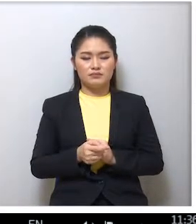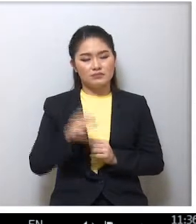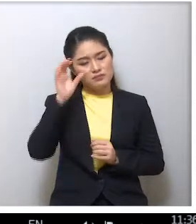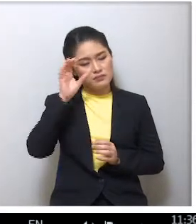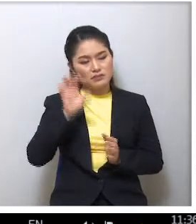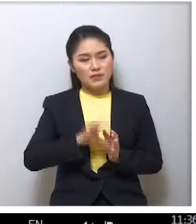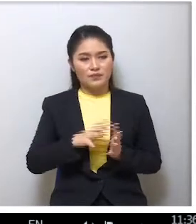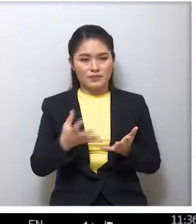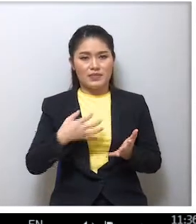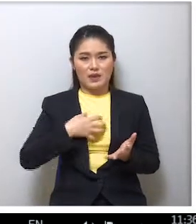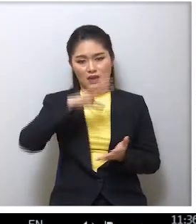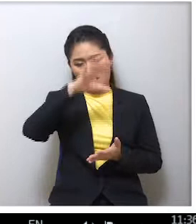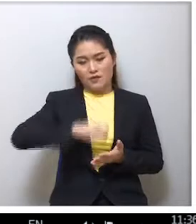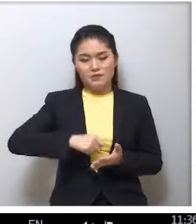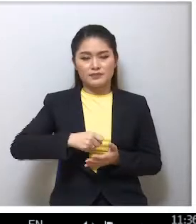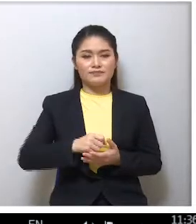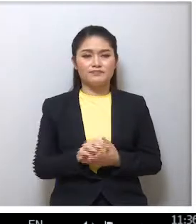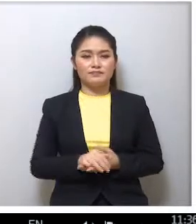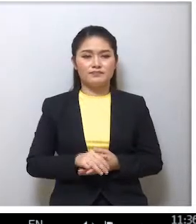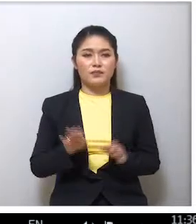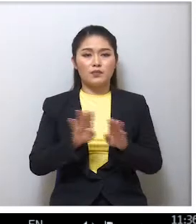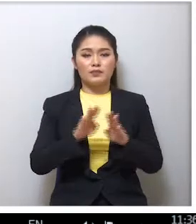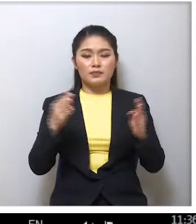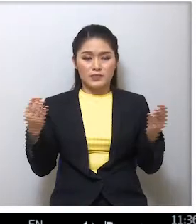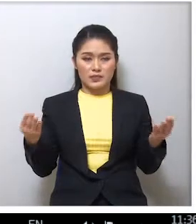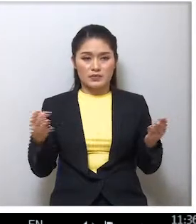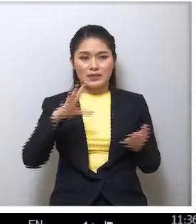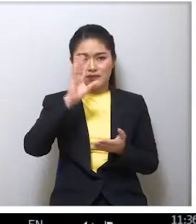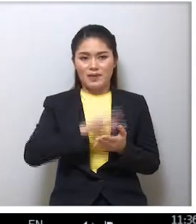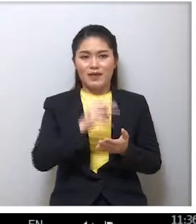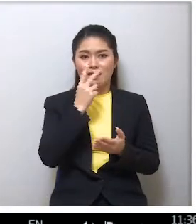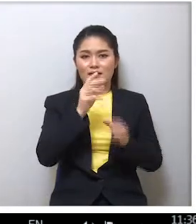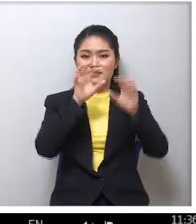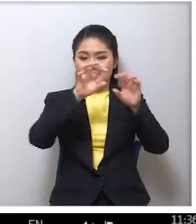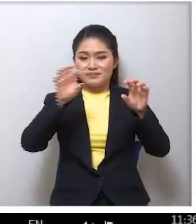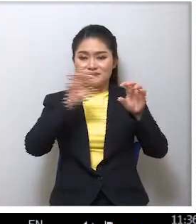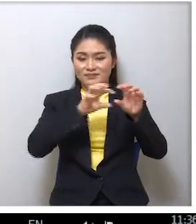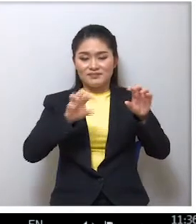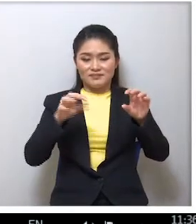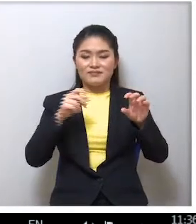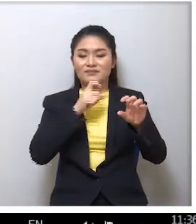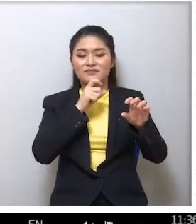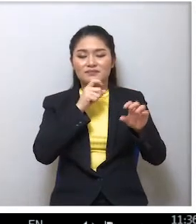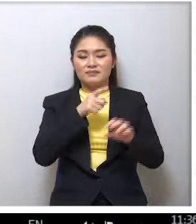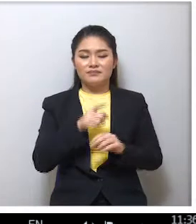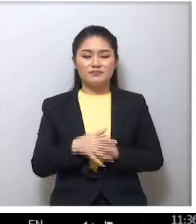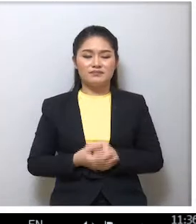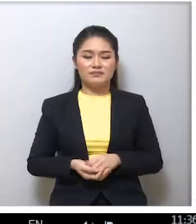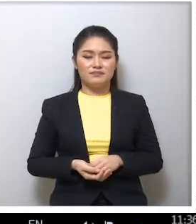เลือกรูปที่เราจะเอาเข้ามาใส่นะครับกด open เข้ามาแล้วนะครับรูปเราเข้ามา